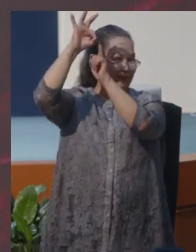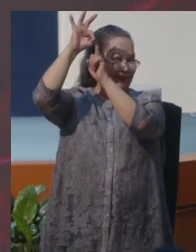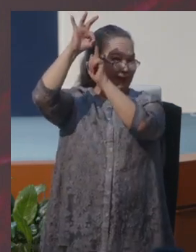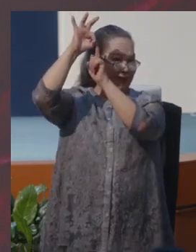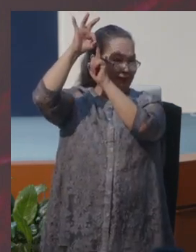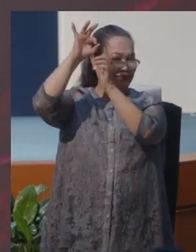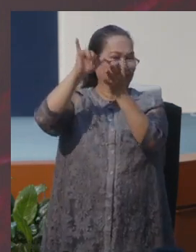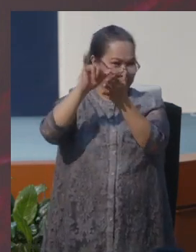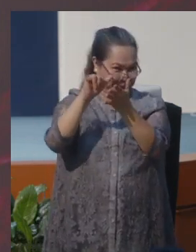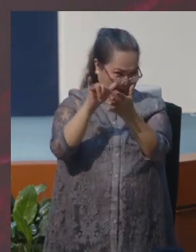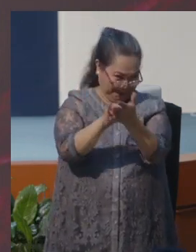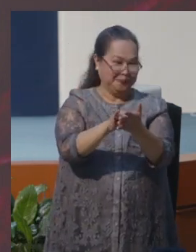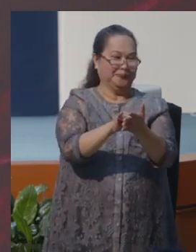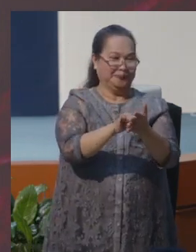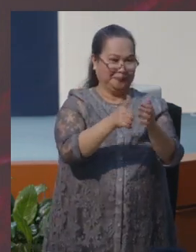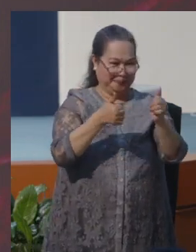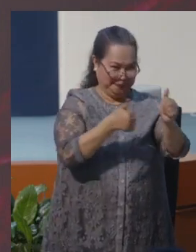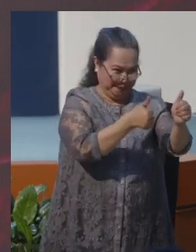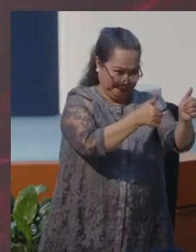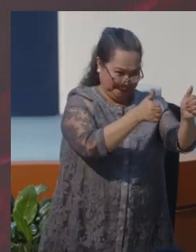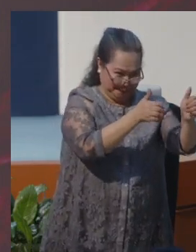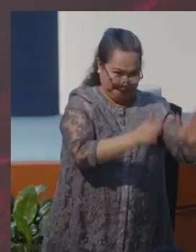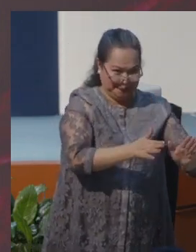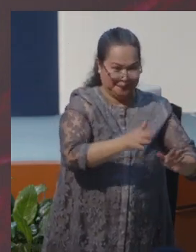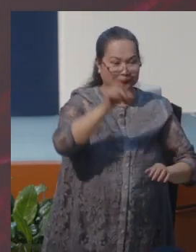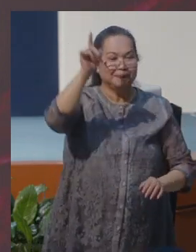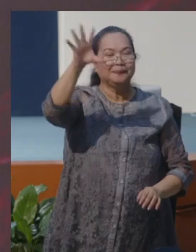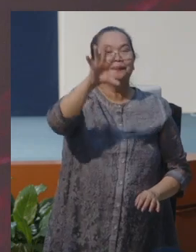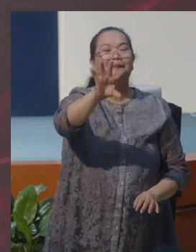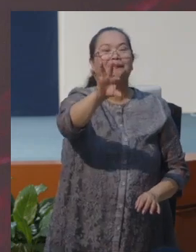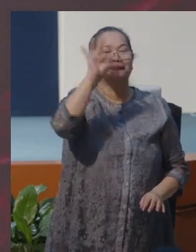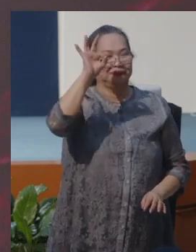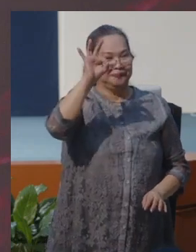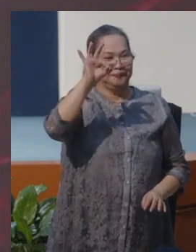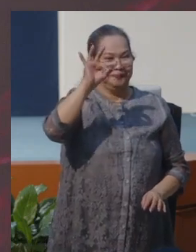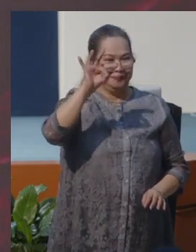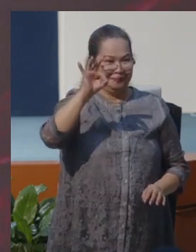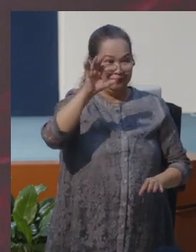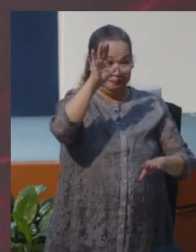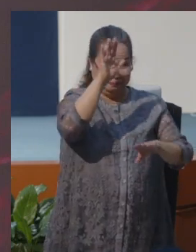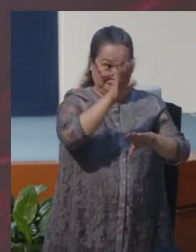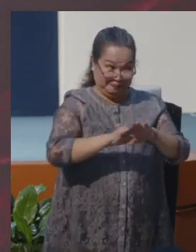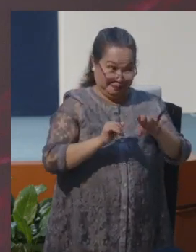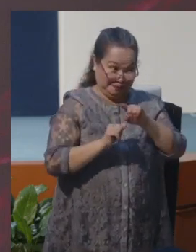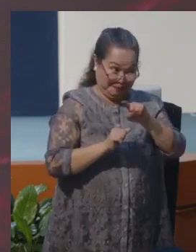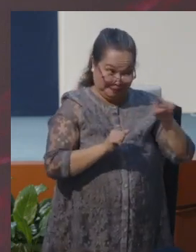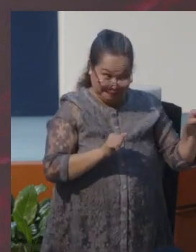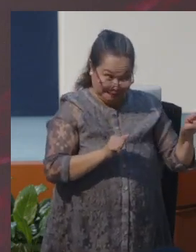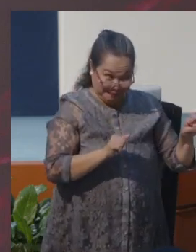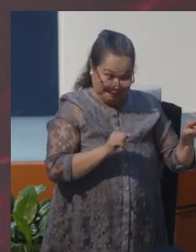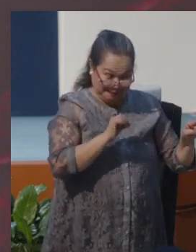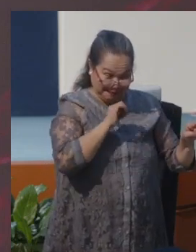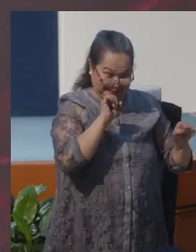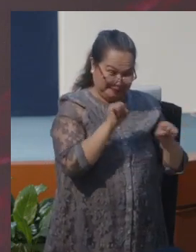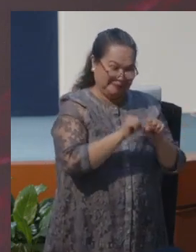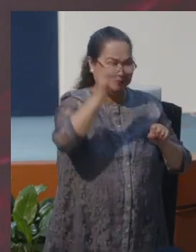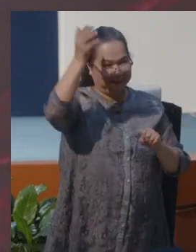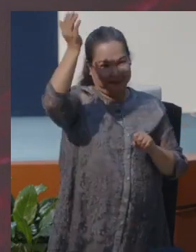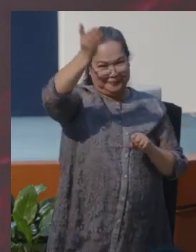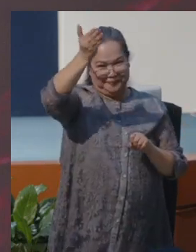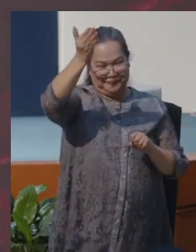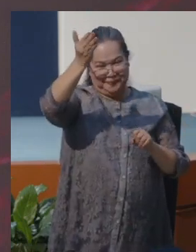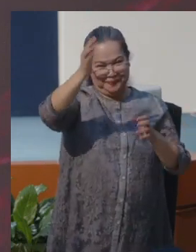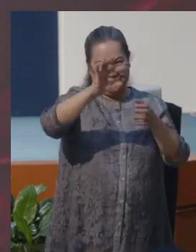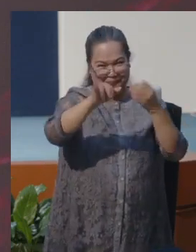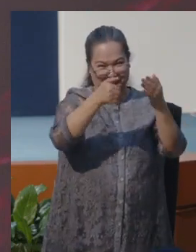ng isang apostol. Ang ating Diyos ang tumawag sa kanila upang ipangaral ang ebanghelyo sa lahat.